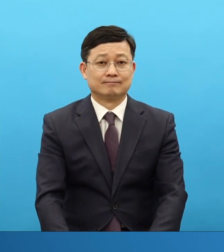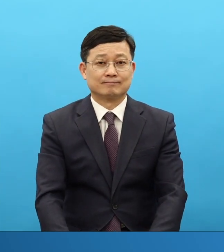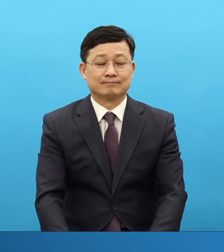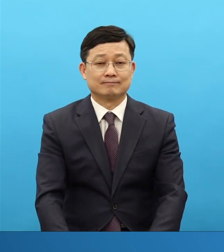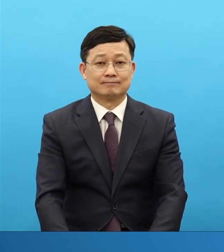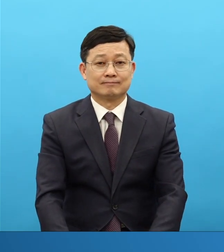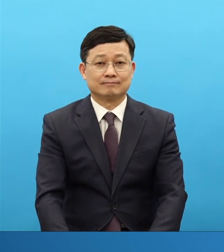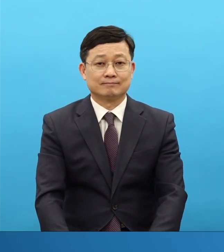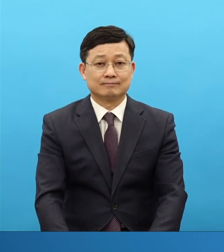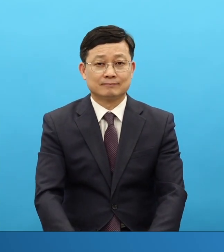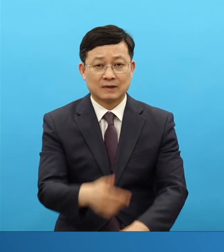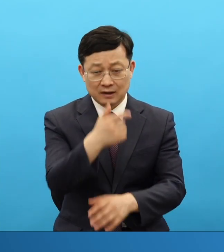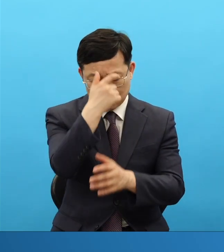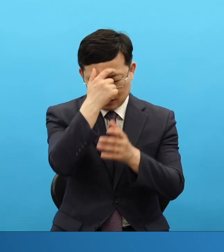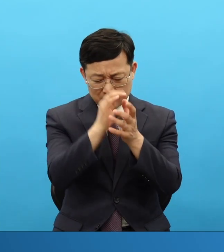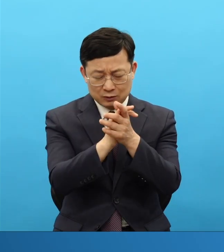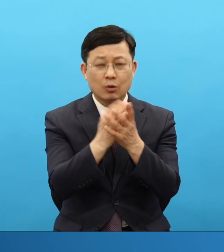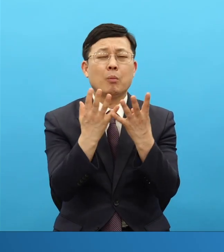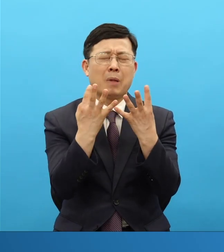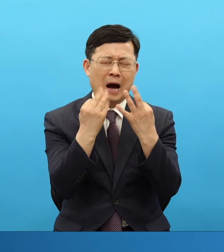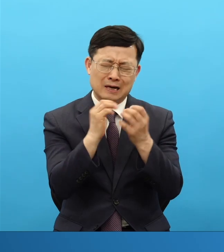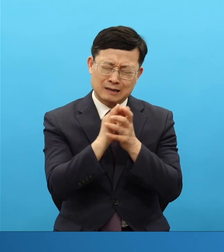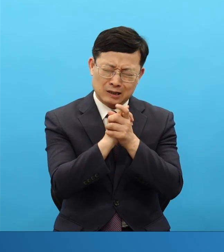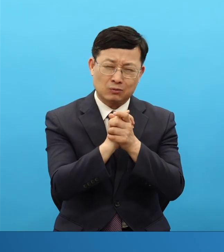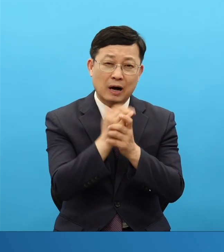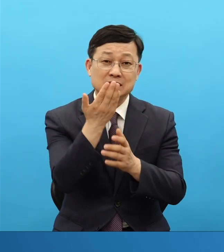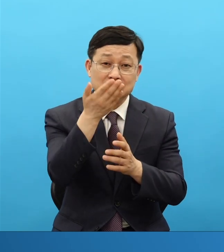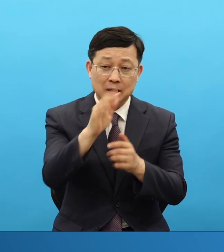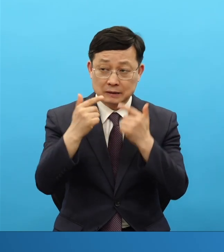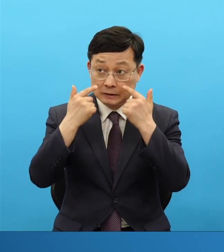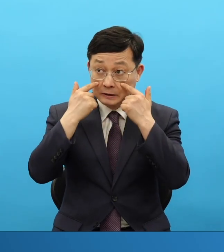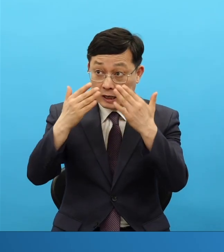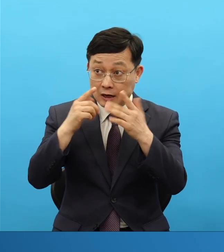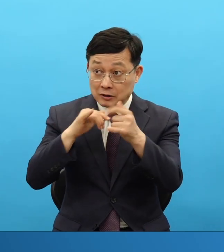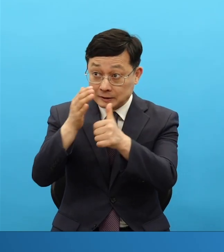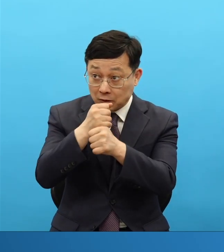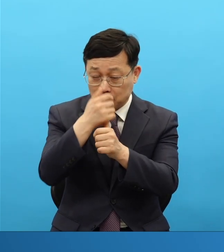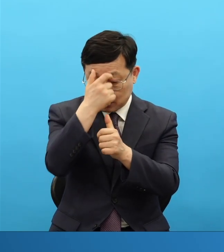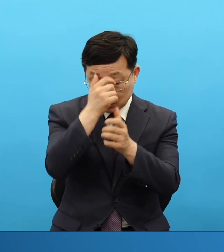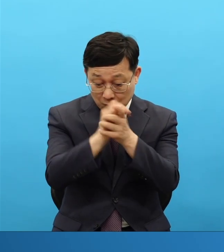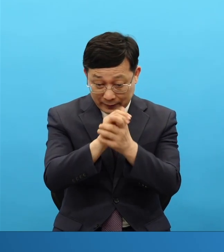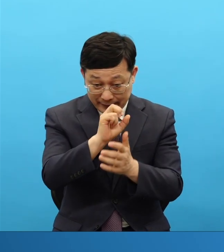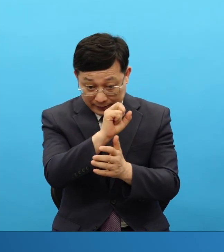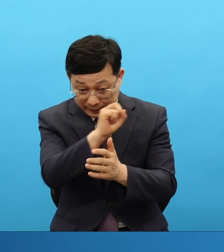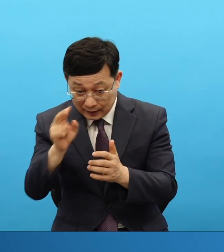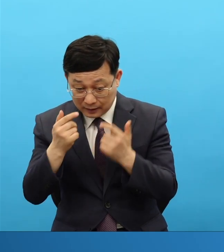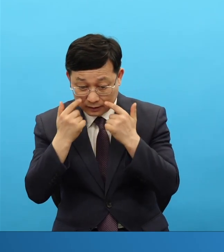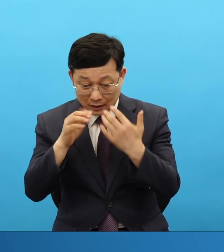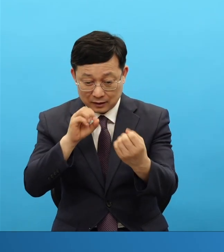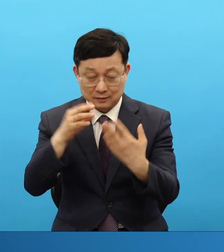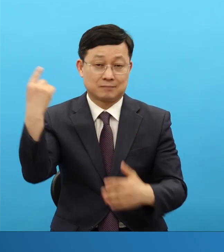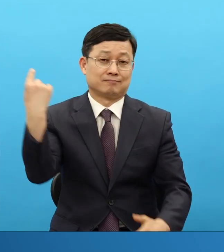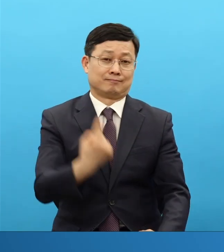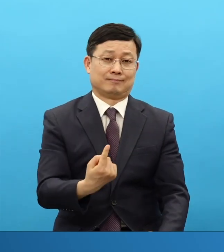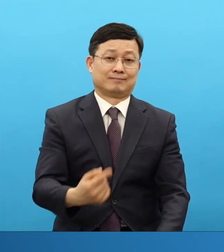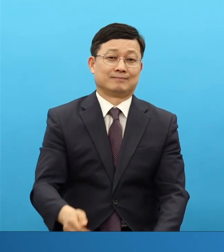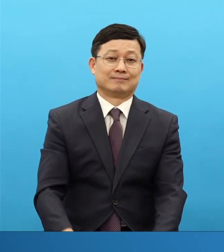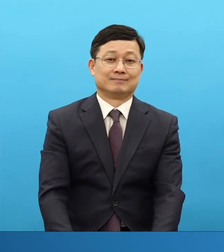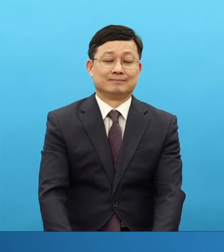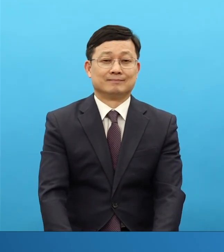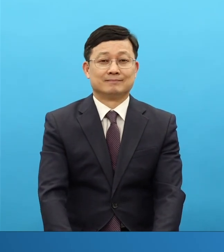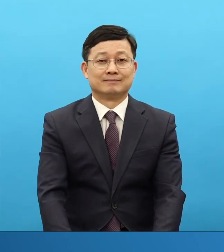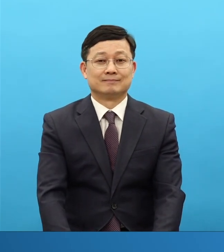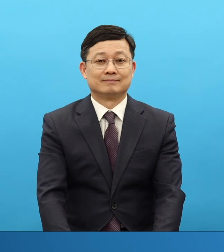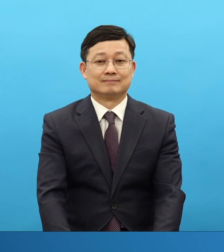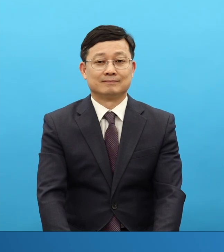to receive proper 기도도 answers. 많이 해야 되지만 정확한 걸 붙잡아야 응답이 온단 말이에요. And yes, of course, we do need to pray a 그렇죠. lot, but you have to grab hold of the accurate things for the